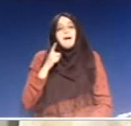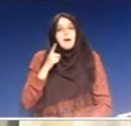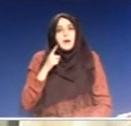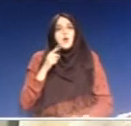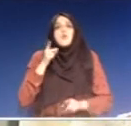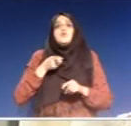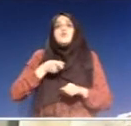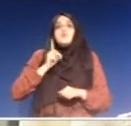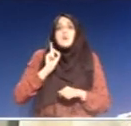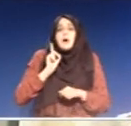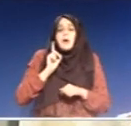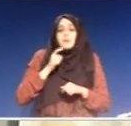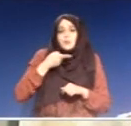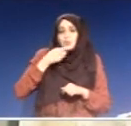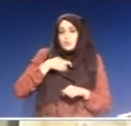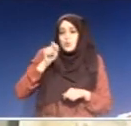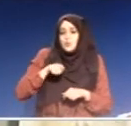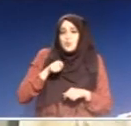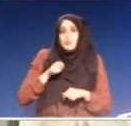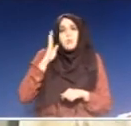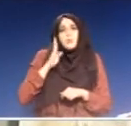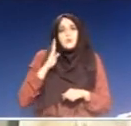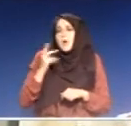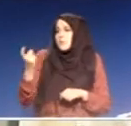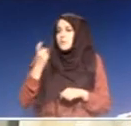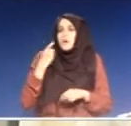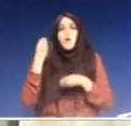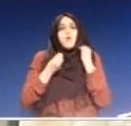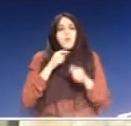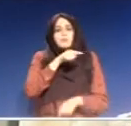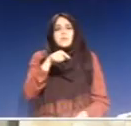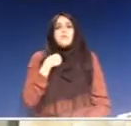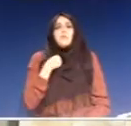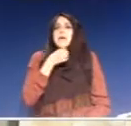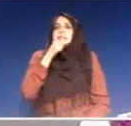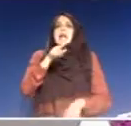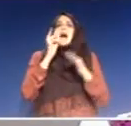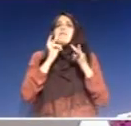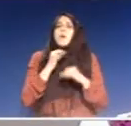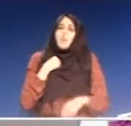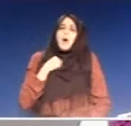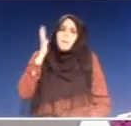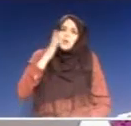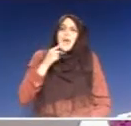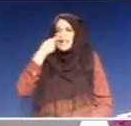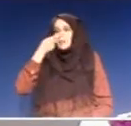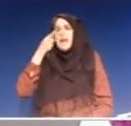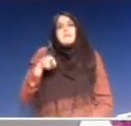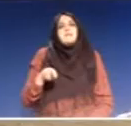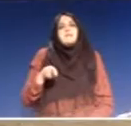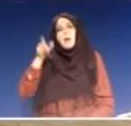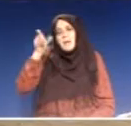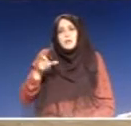هو الذي يطلب، يقول هذه المسألة يا سيد القاضي أنا أطلب الخبرة، معروفة بالإكسبرتيز. الإكسبرتيز. نعم.